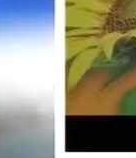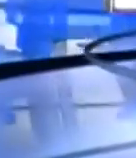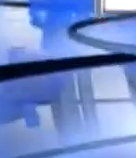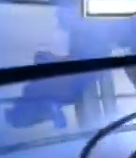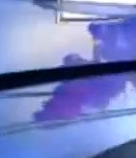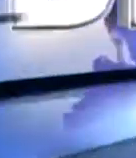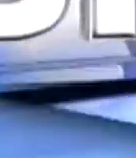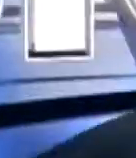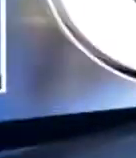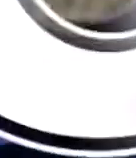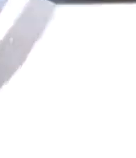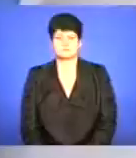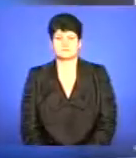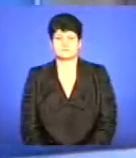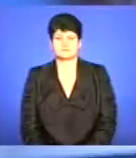Тернополі.